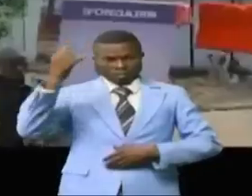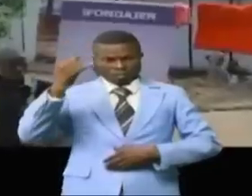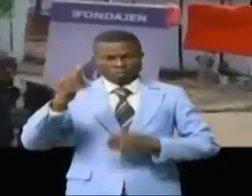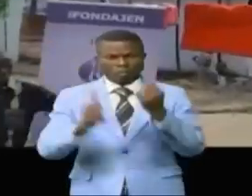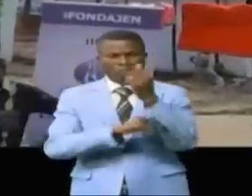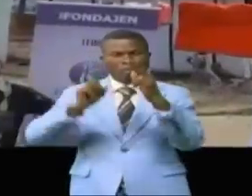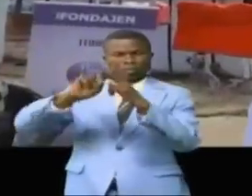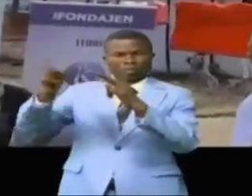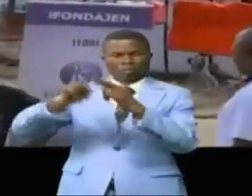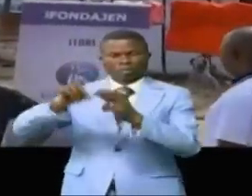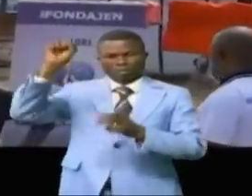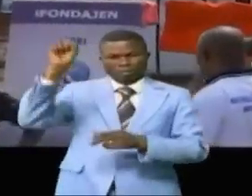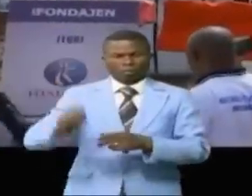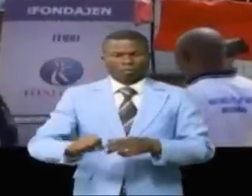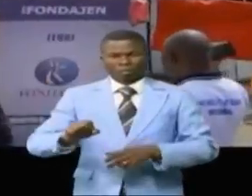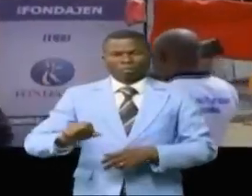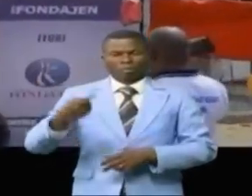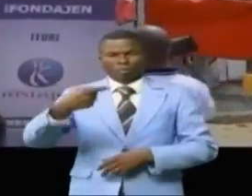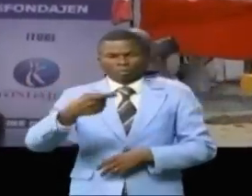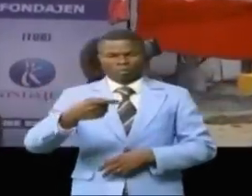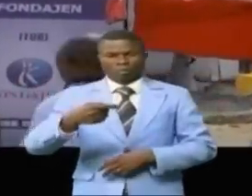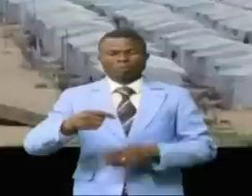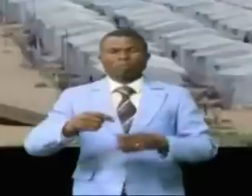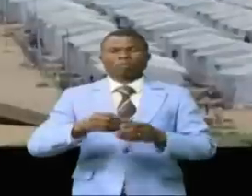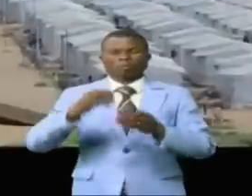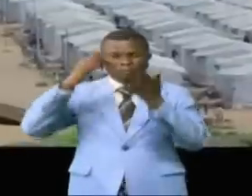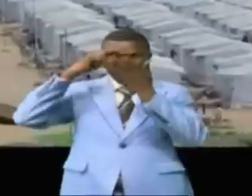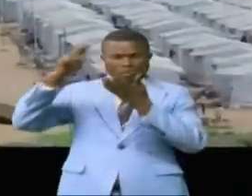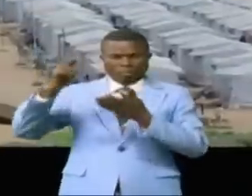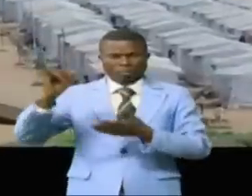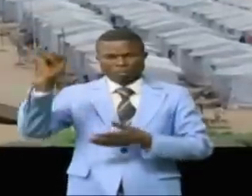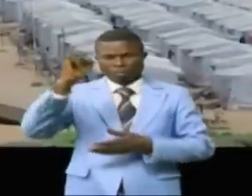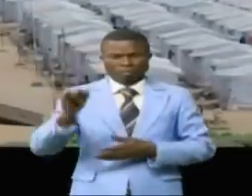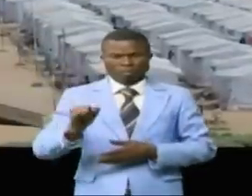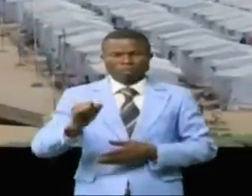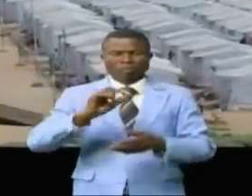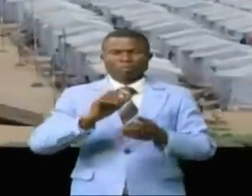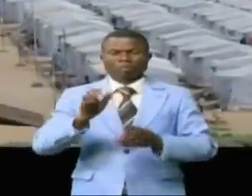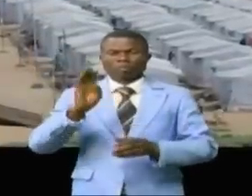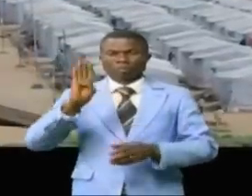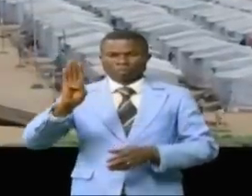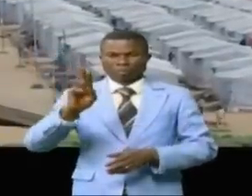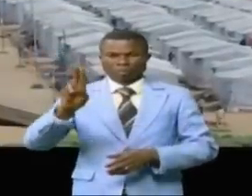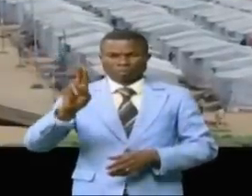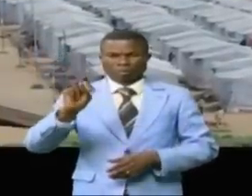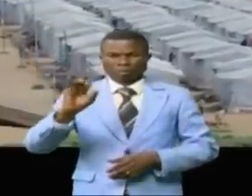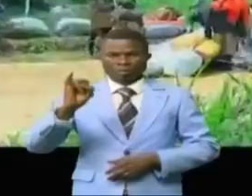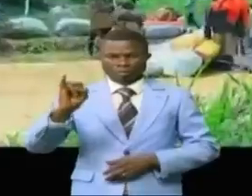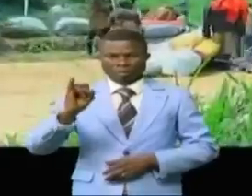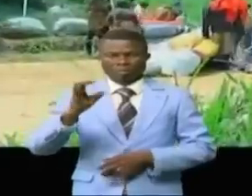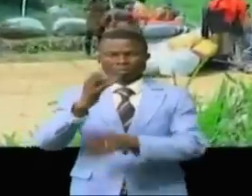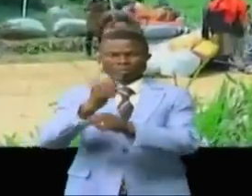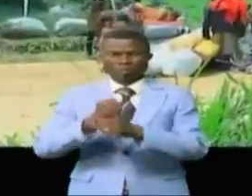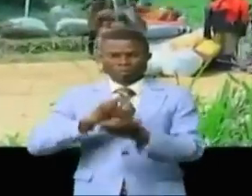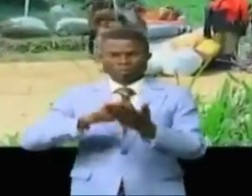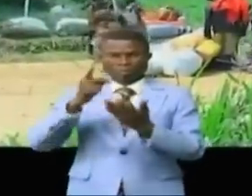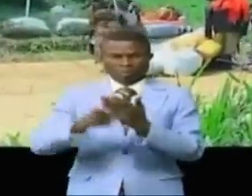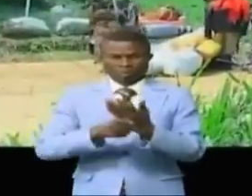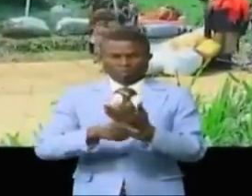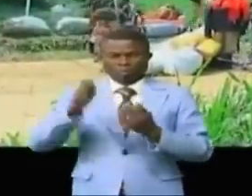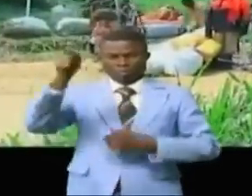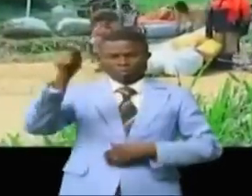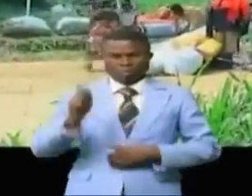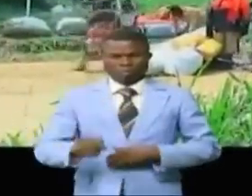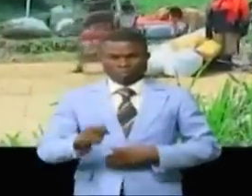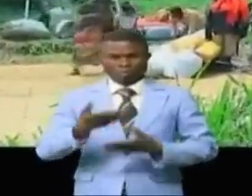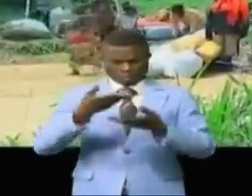déplacé du site de Kigonze, de l'ISP Bounia et environ bénéficie d'un projet pilote financé par le Fonds CERF